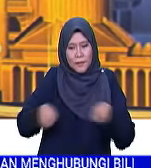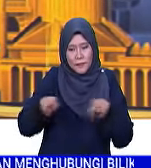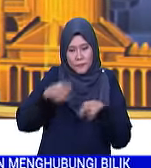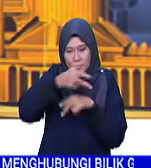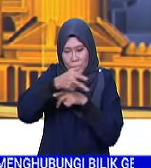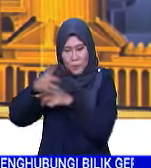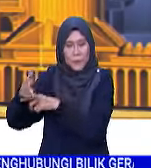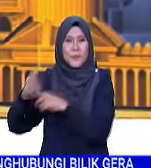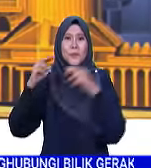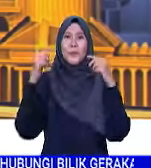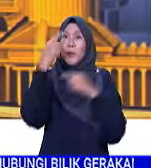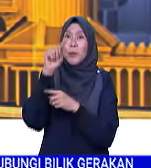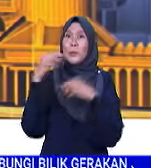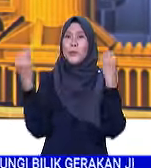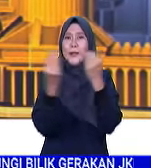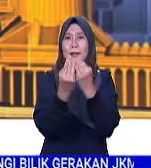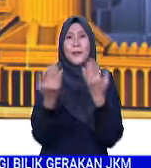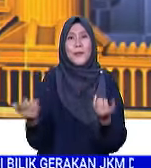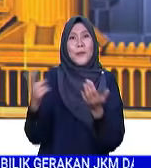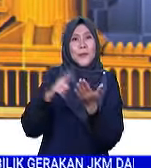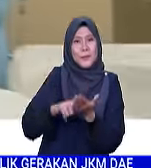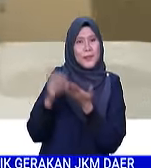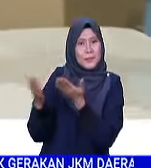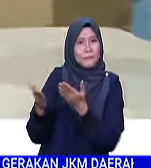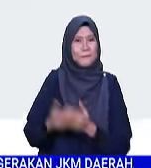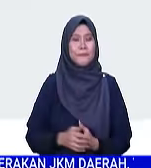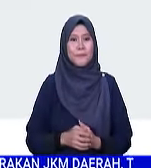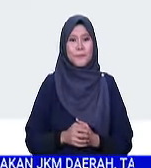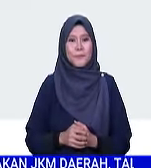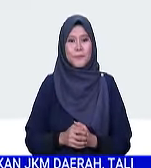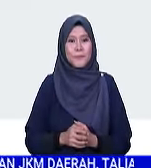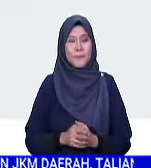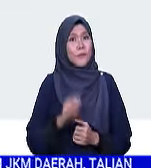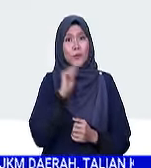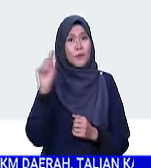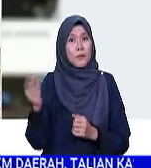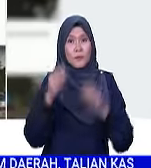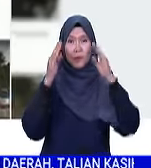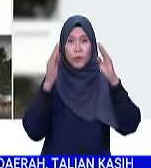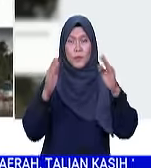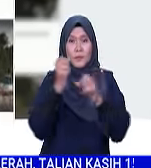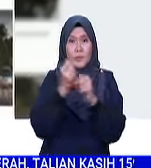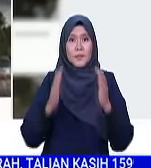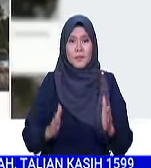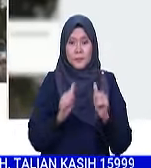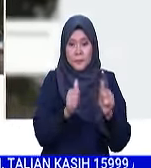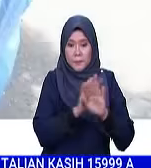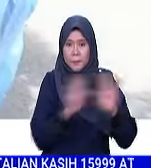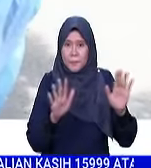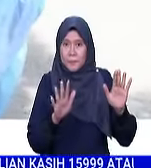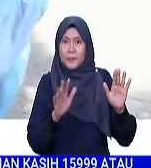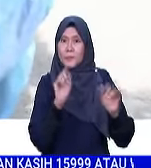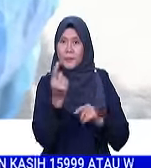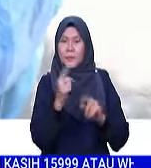masyarakat. Laporan Rosila Josh. Bukan hanya sengaja memfokuskan petugas barisan